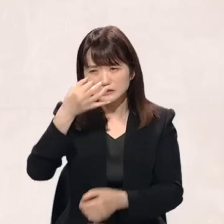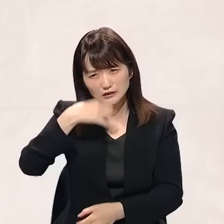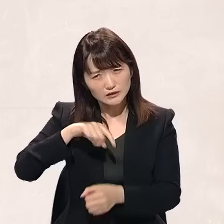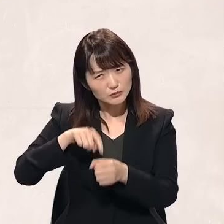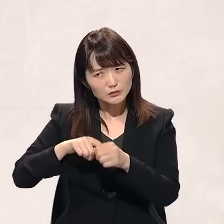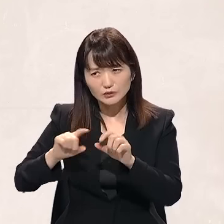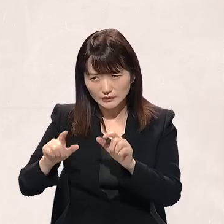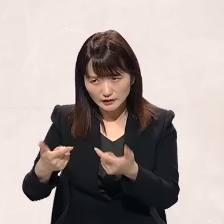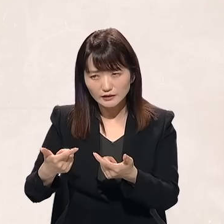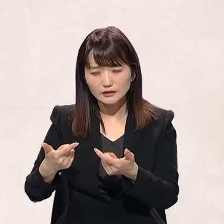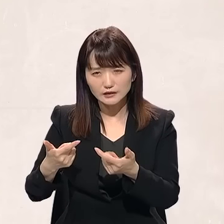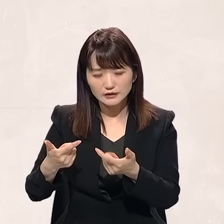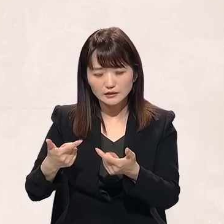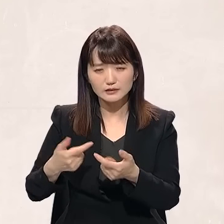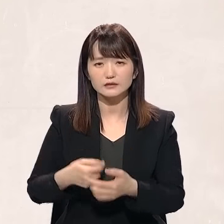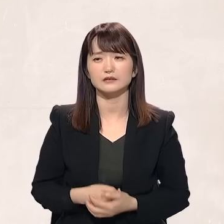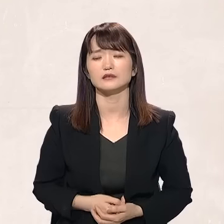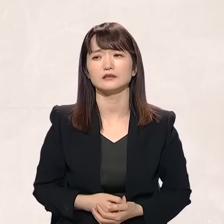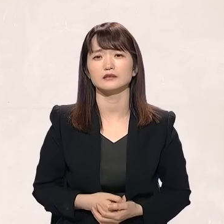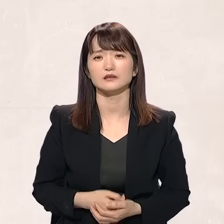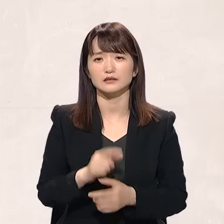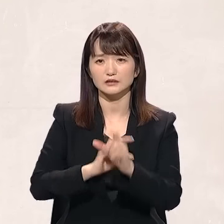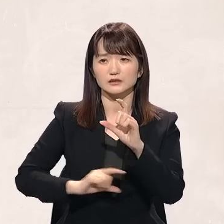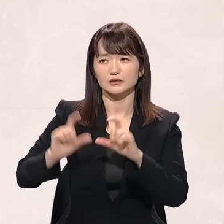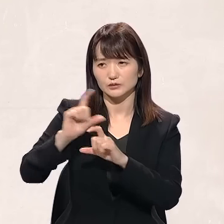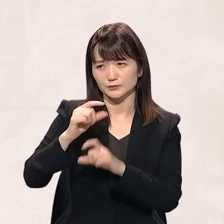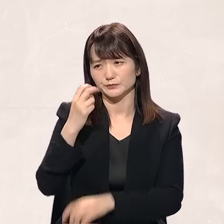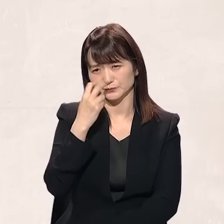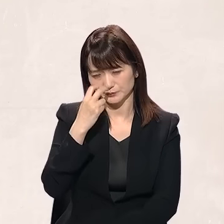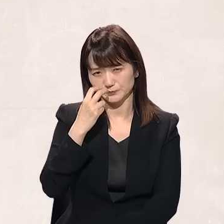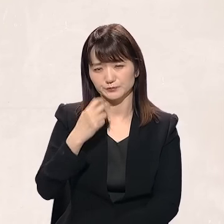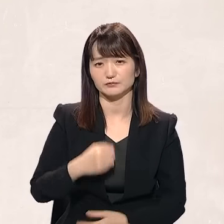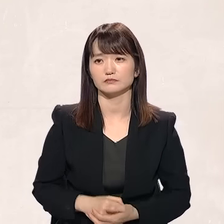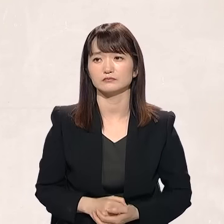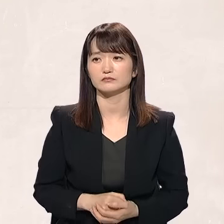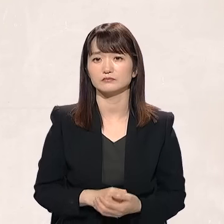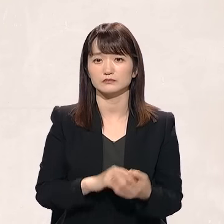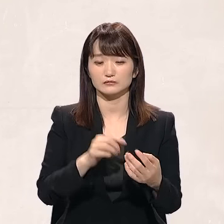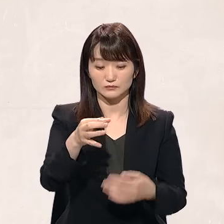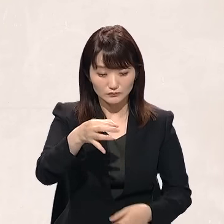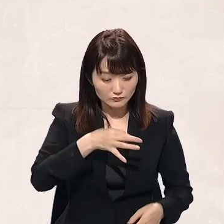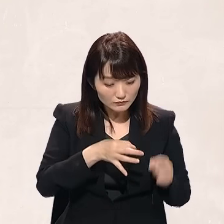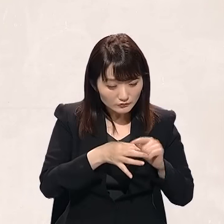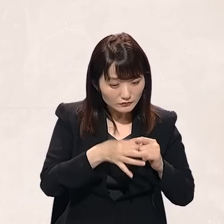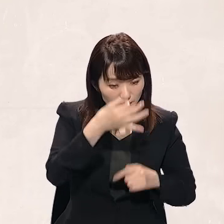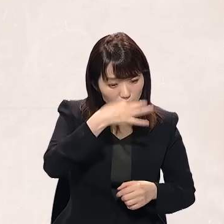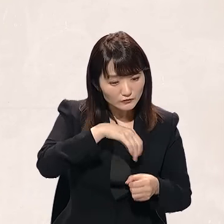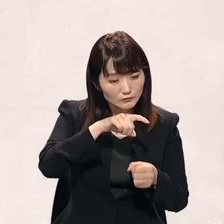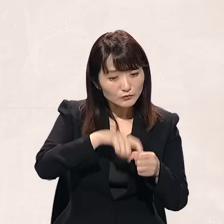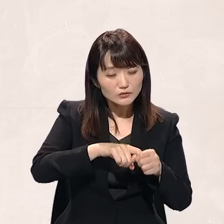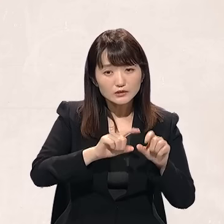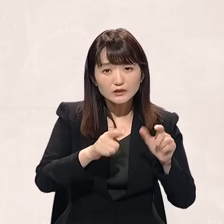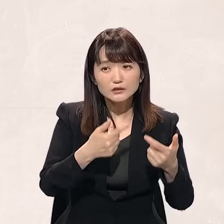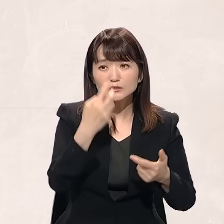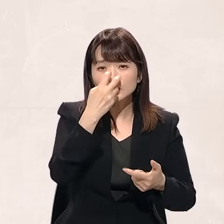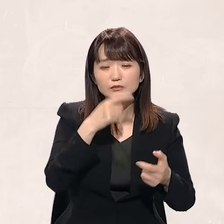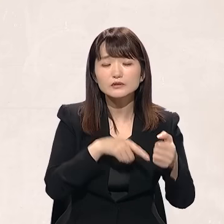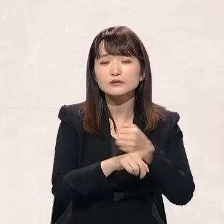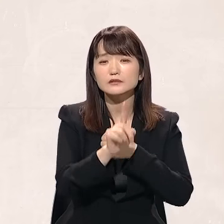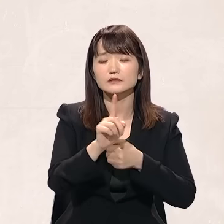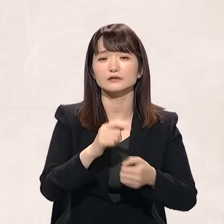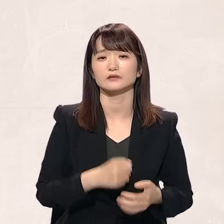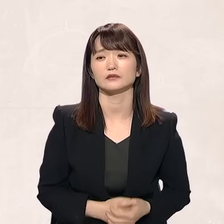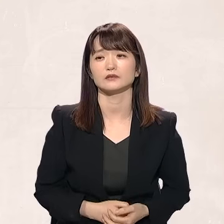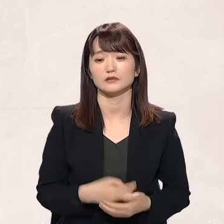같다라고 잠정적으로 판단했는데 이제 추가적으로 더 살펴본다 그랬고요 그럼 뭐 돈을 받았는데 왜 영리 목적인지 아닌지 살펴 본다라고 하냐면